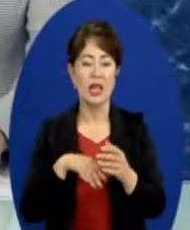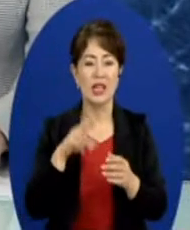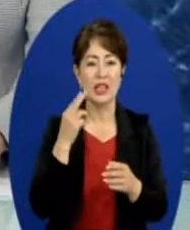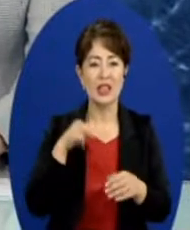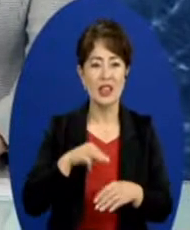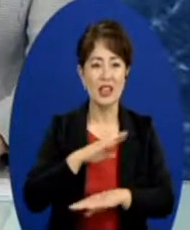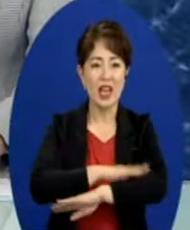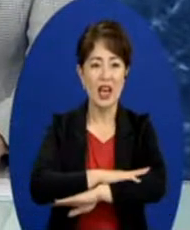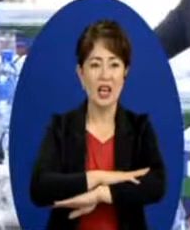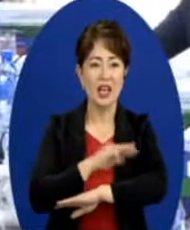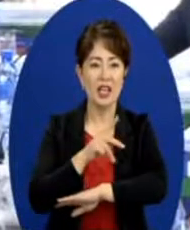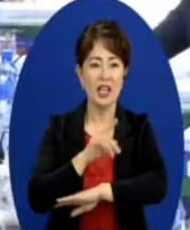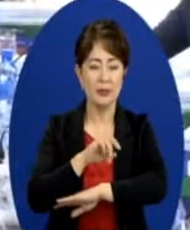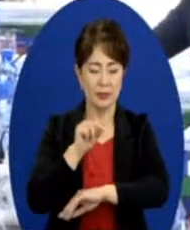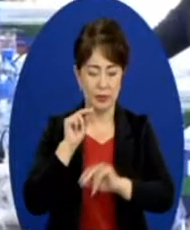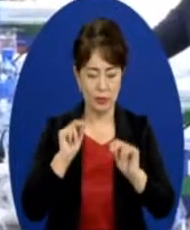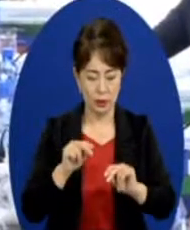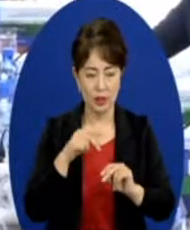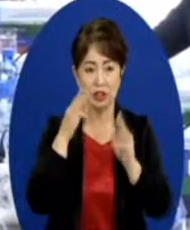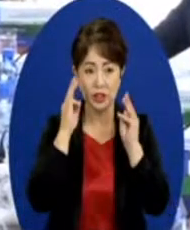гаргалаа.